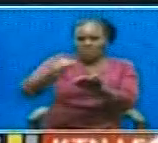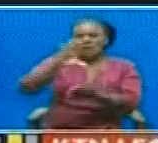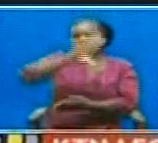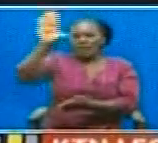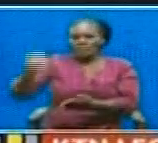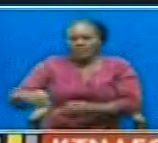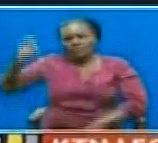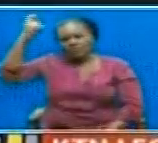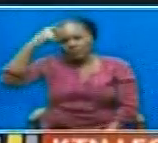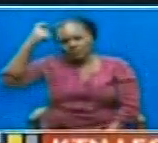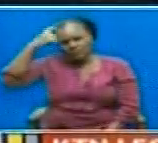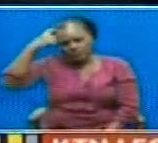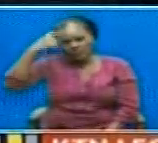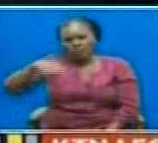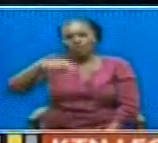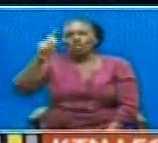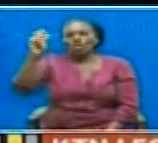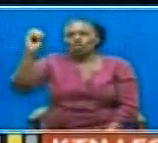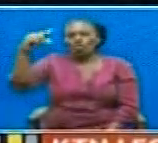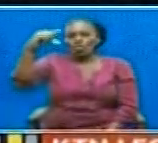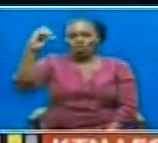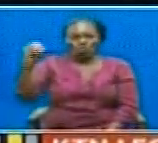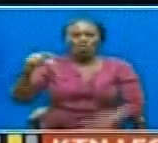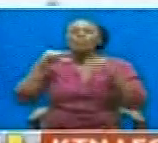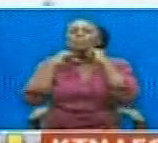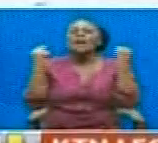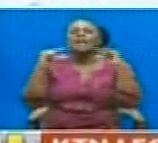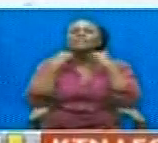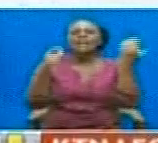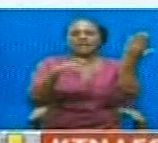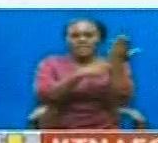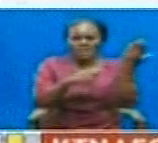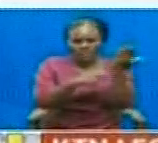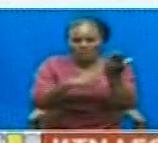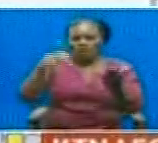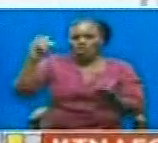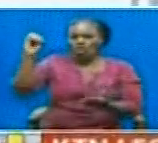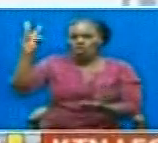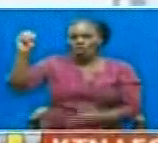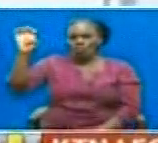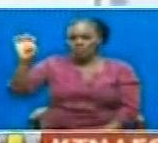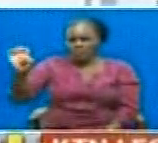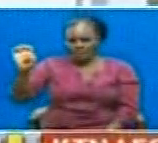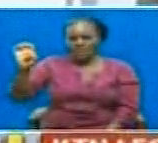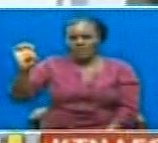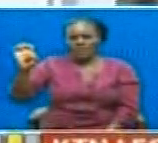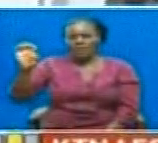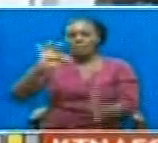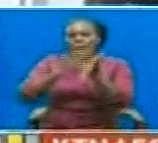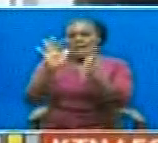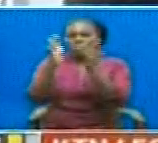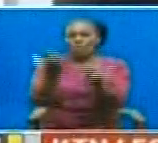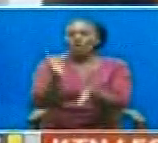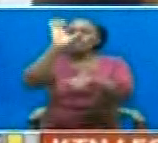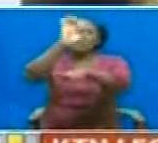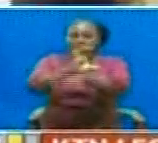African Integrity mjini Lome, Togo. Askofu huyo kwa jina la Kokokome wa kanisa la Deeper Life Bible Church